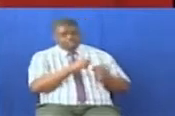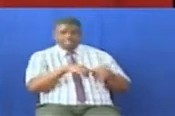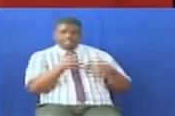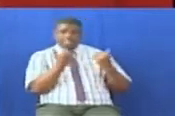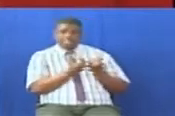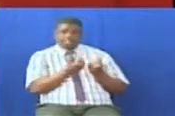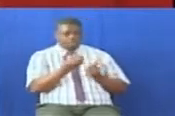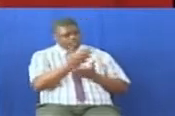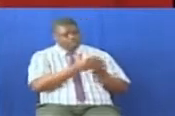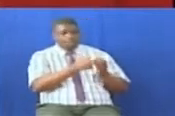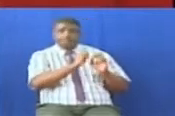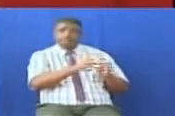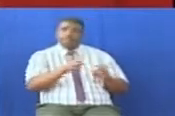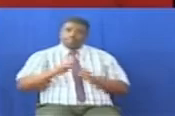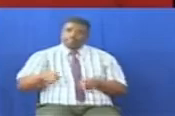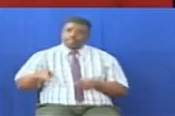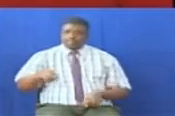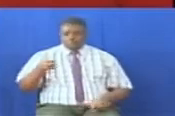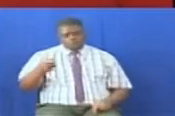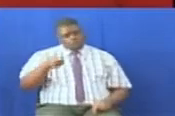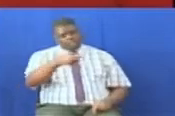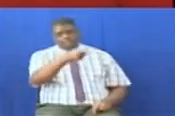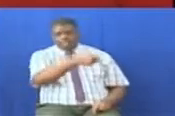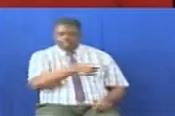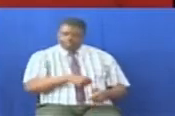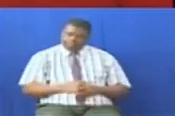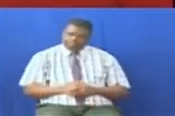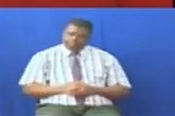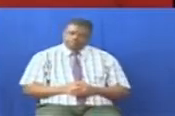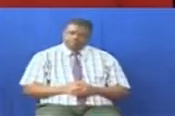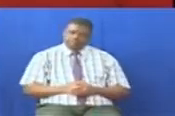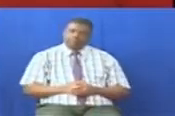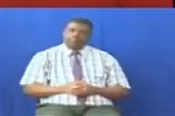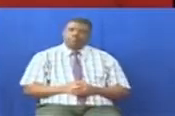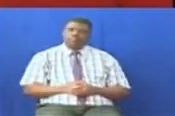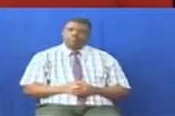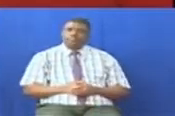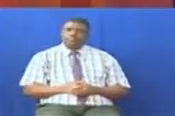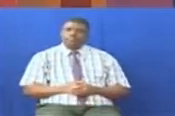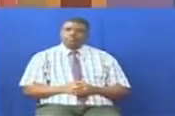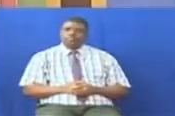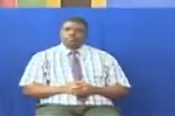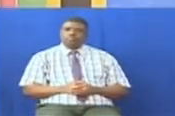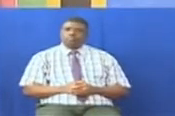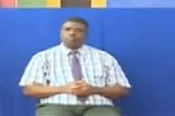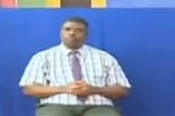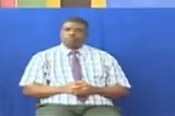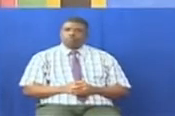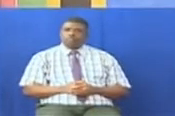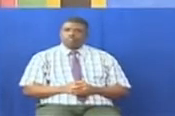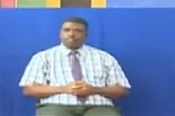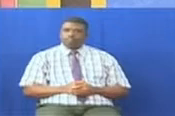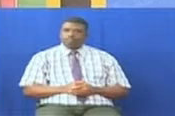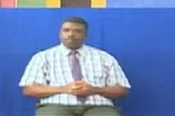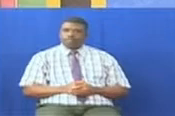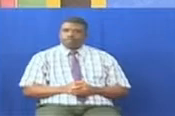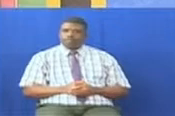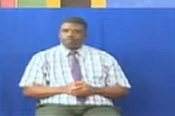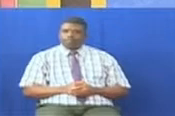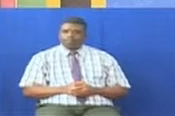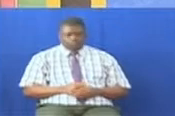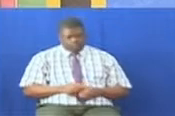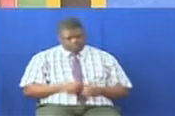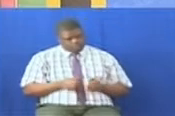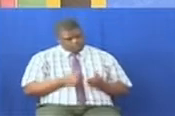maeneo mbalimbali. Hongereni sana. Mheshimiwa Spika, hoja zangu zitajikita katika maeneo